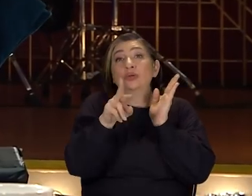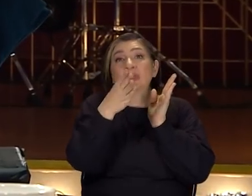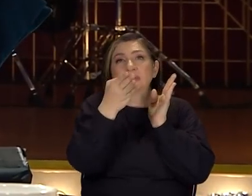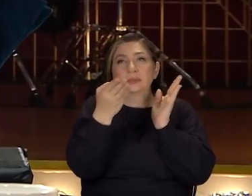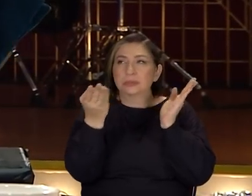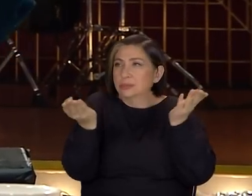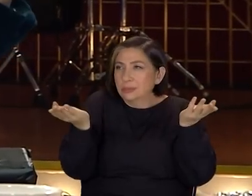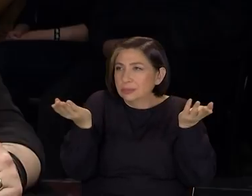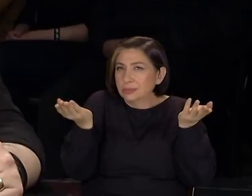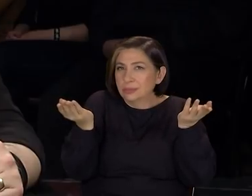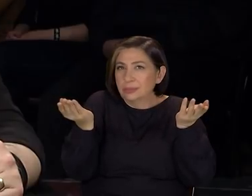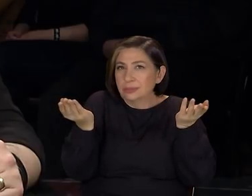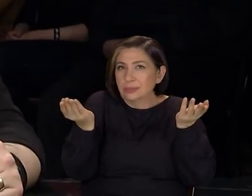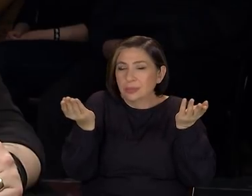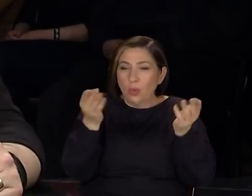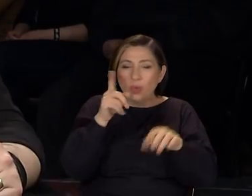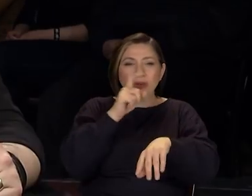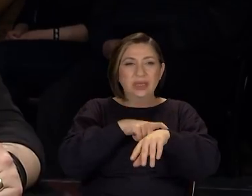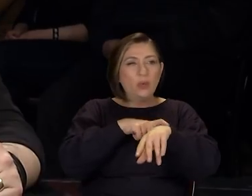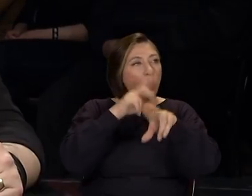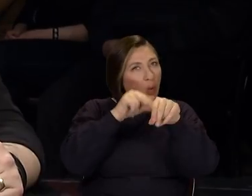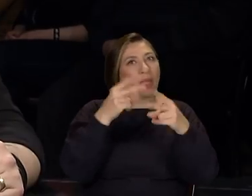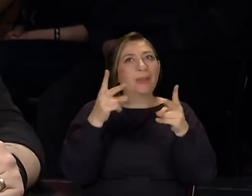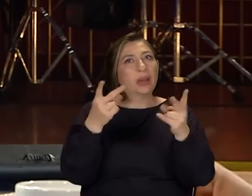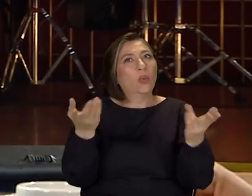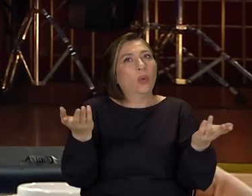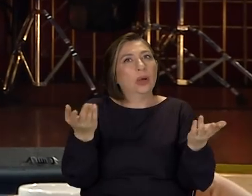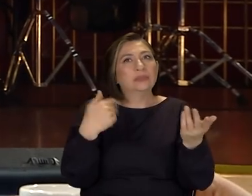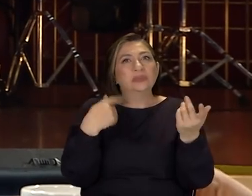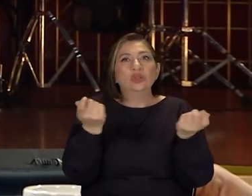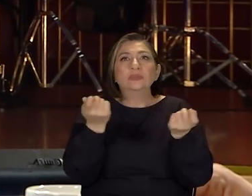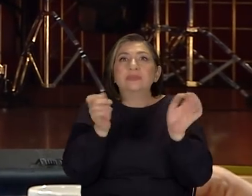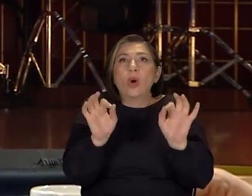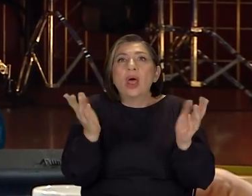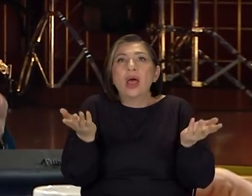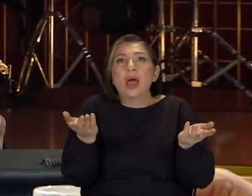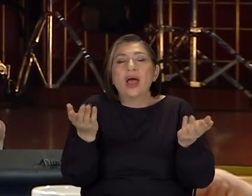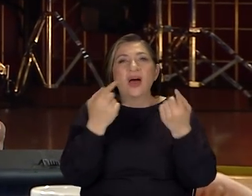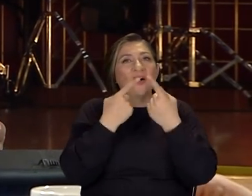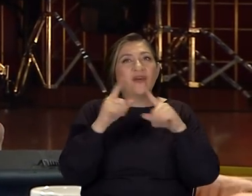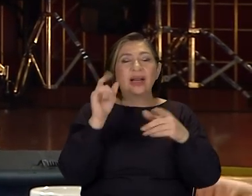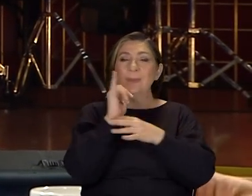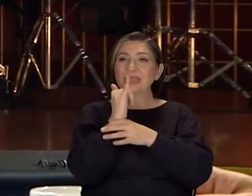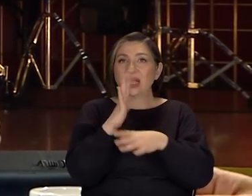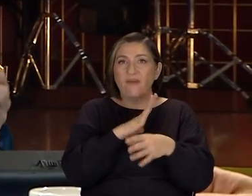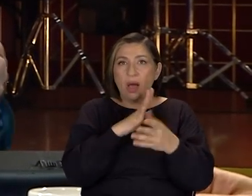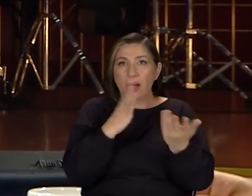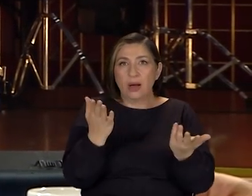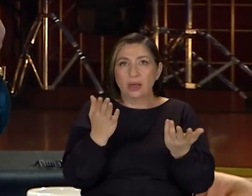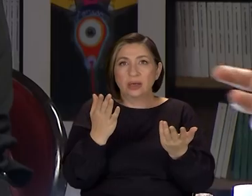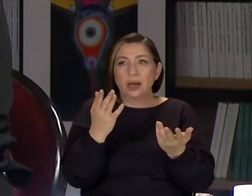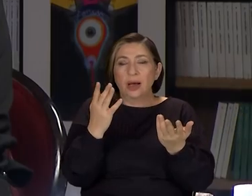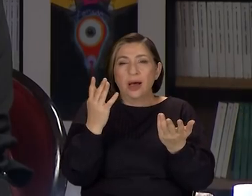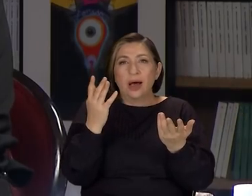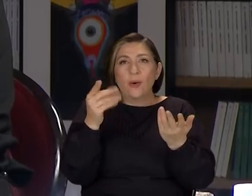Öleceksin. Yahu o saatte uyunabiliyor bizim işimizde. Aynen. Yani farklı meslekler var. Yani